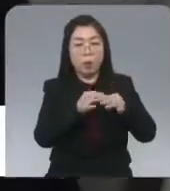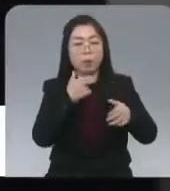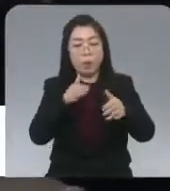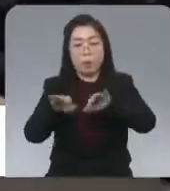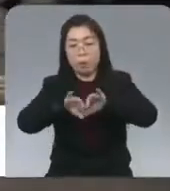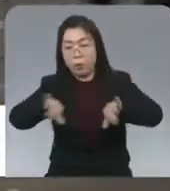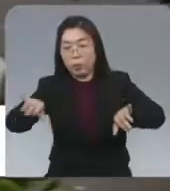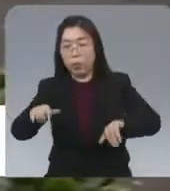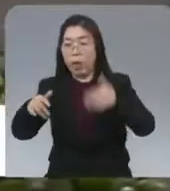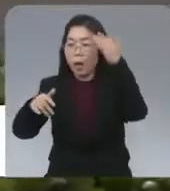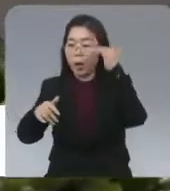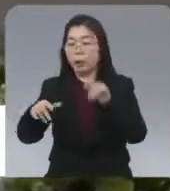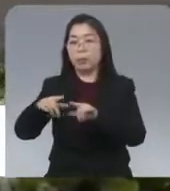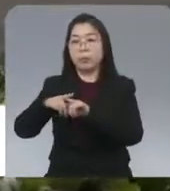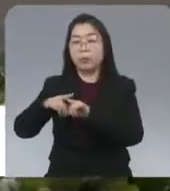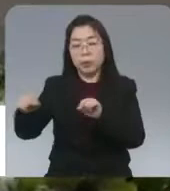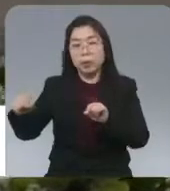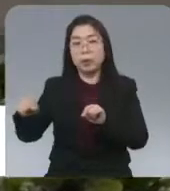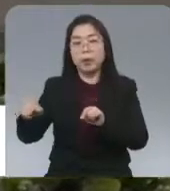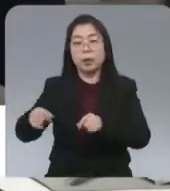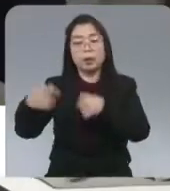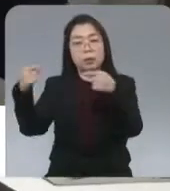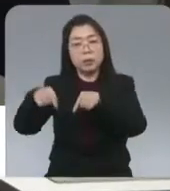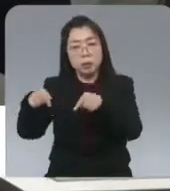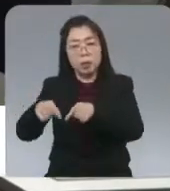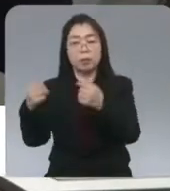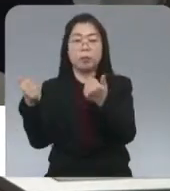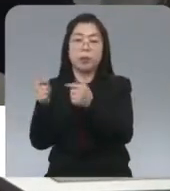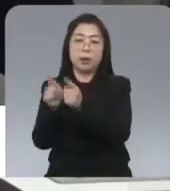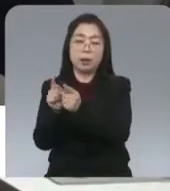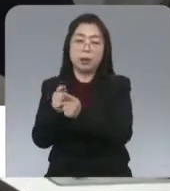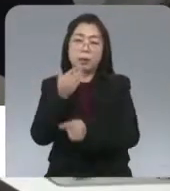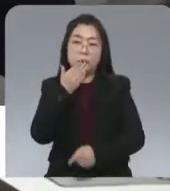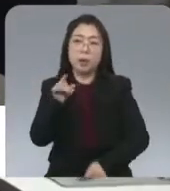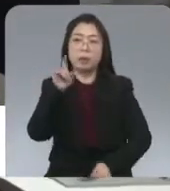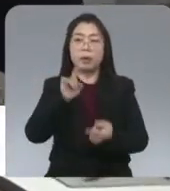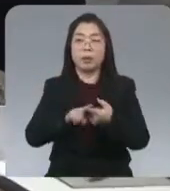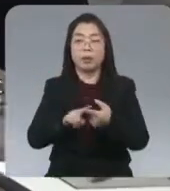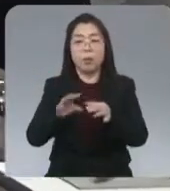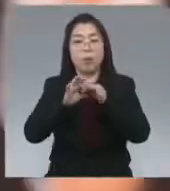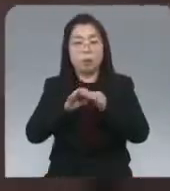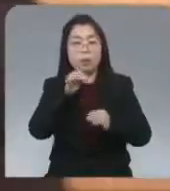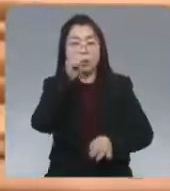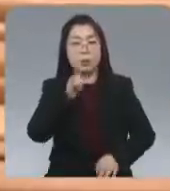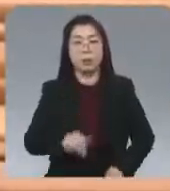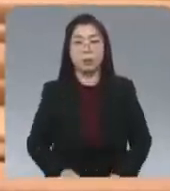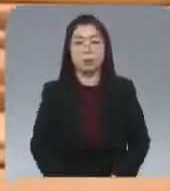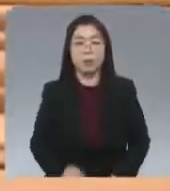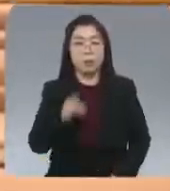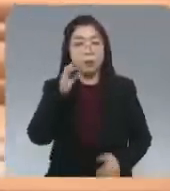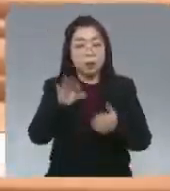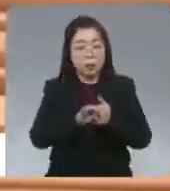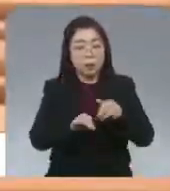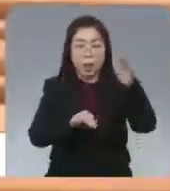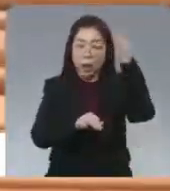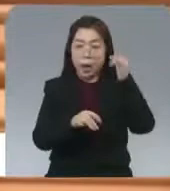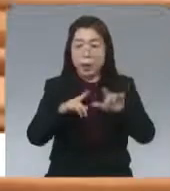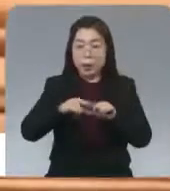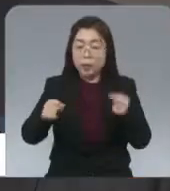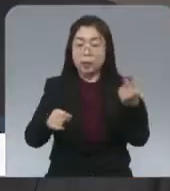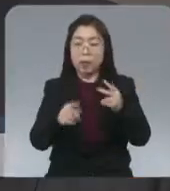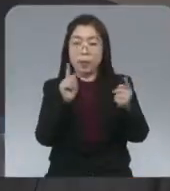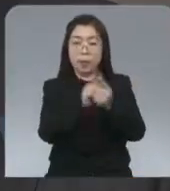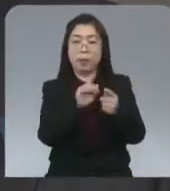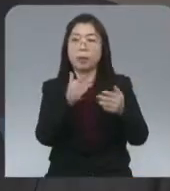trong bức ảnh ngày 16 tháng 2 tới sẽ là kỷ niệm ngày sinh của cố chủ tịch Kim jong-un và liên quân hành Mỹ dự kiến sẽ tập trận chung